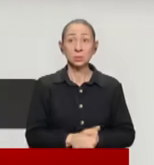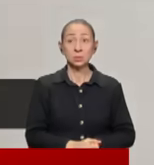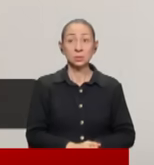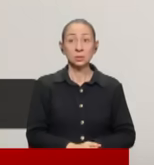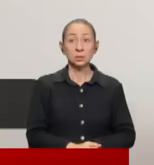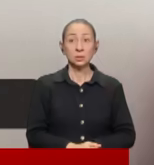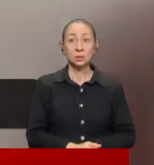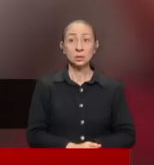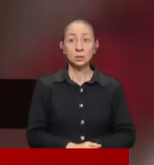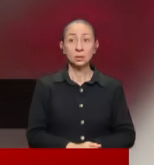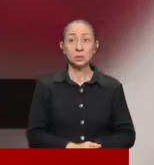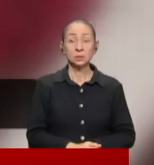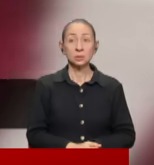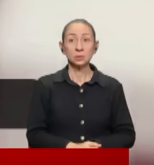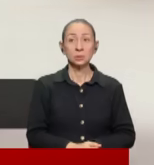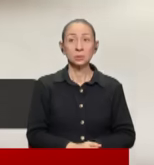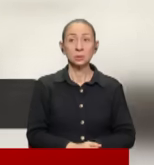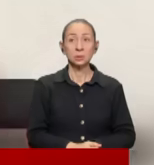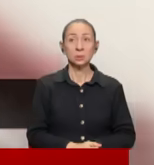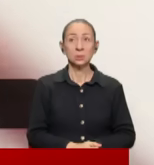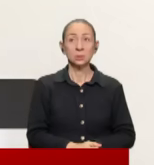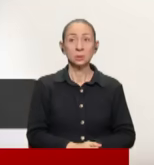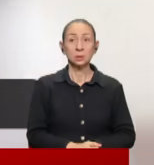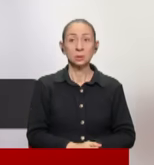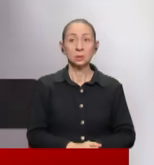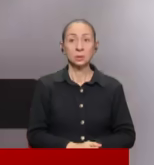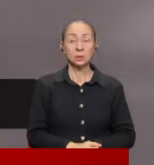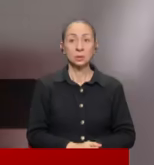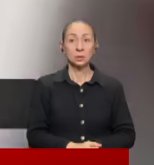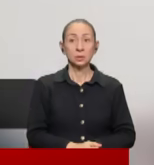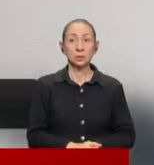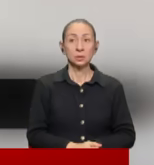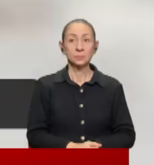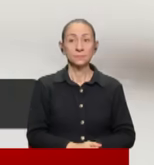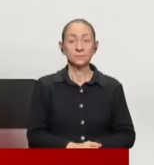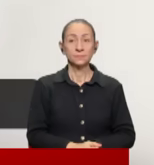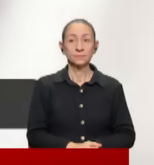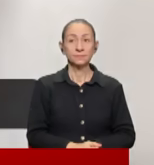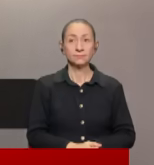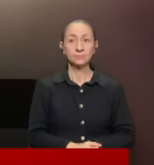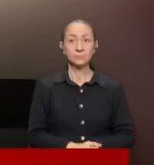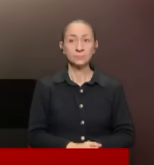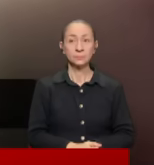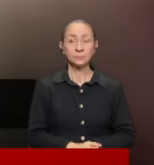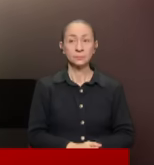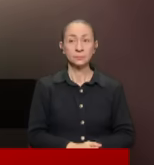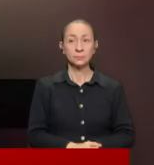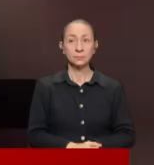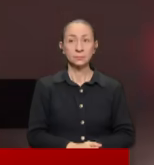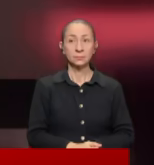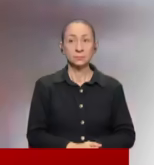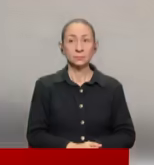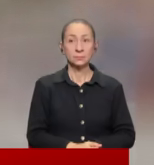Cengiz Bey, bakın yaraladınız beni. Tamam. Polis çağırıyorum. Ben bu saldırıyı Ev sahibi burada, ev